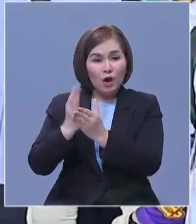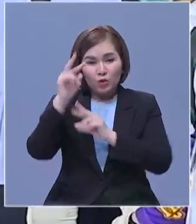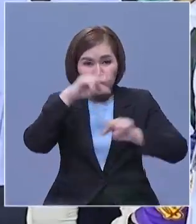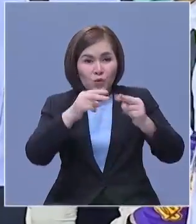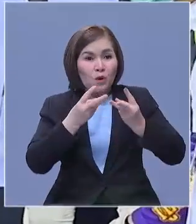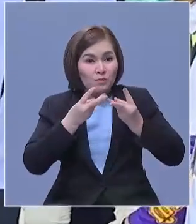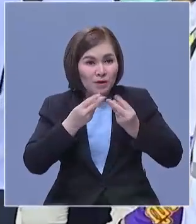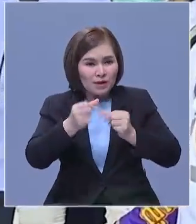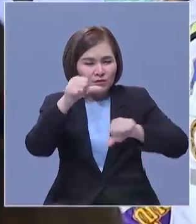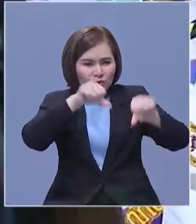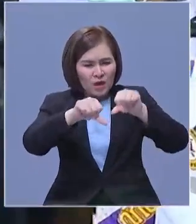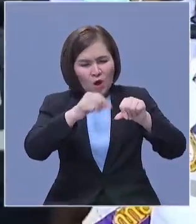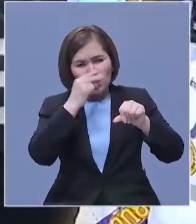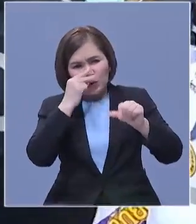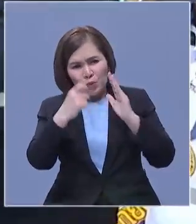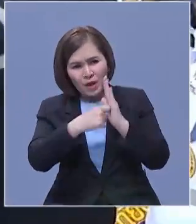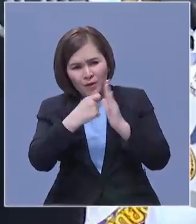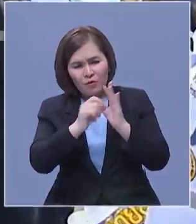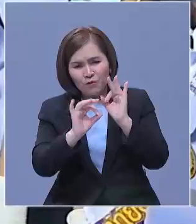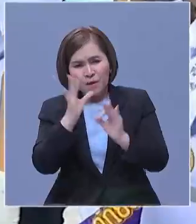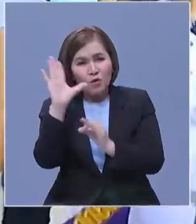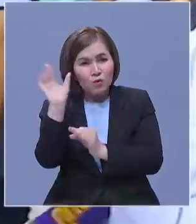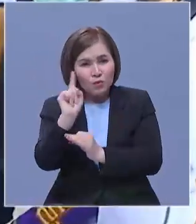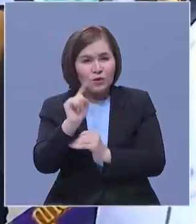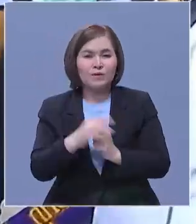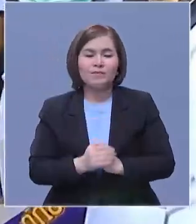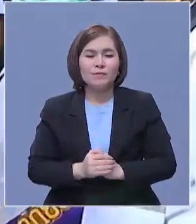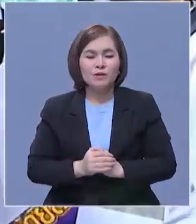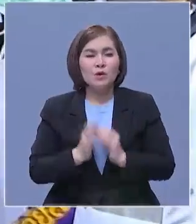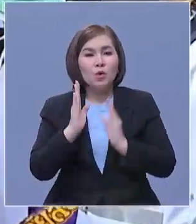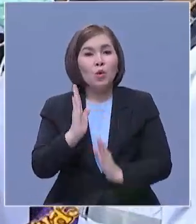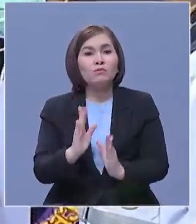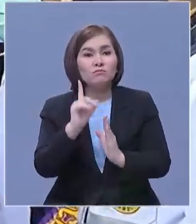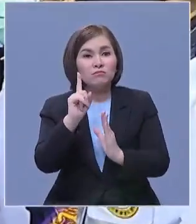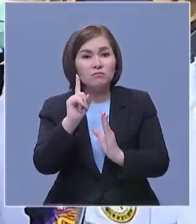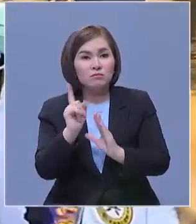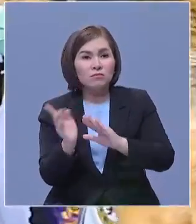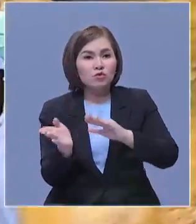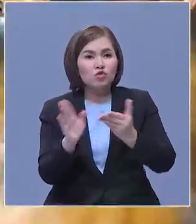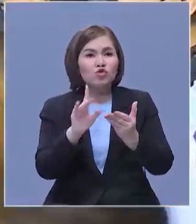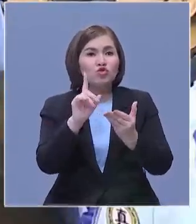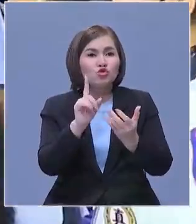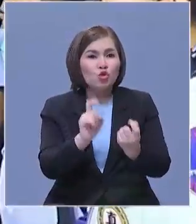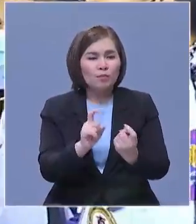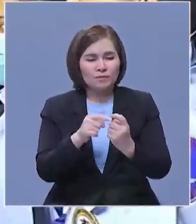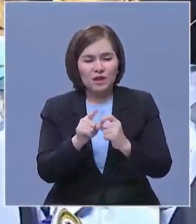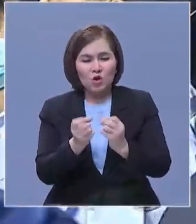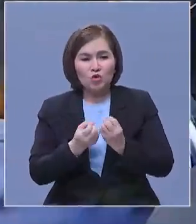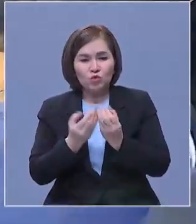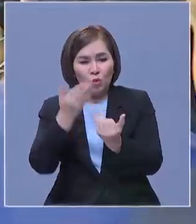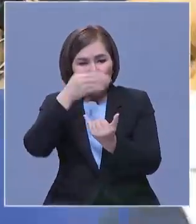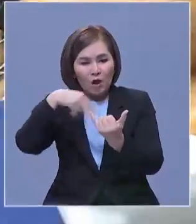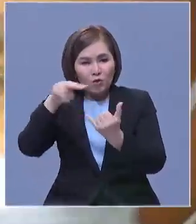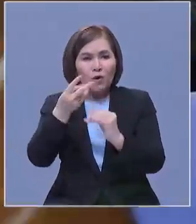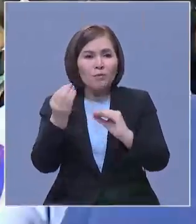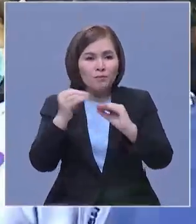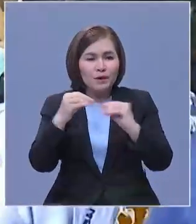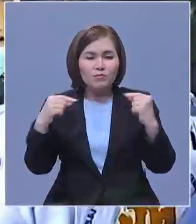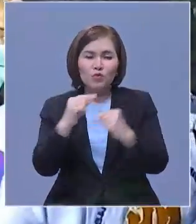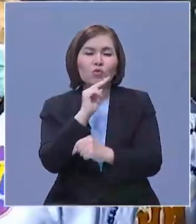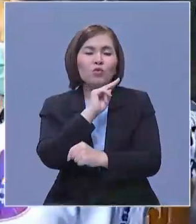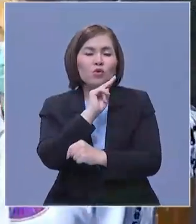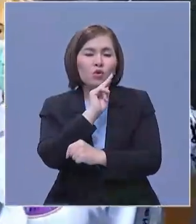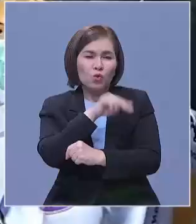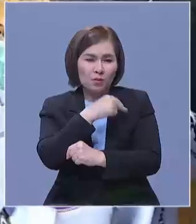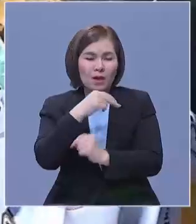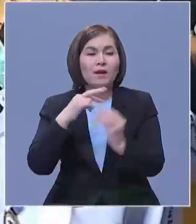อบเพื่อหาสาเหตุการเกิดไฟไหม้อีกครั้งหนึ่งส่วนร่างของคุณตาพินนะครับก็ส่งชันสูตรที่โรงพยาบาลราชบุรีก่อนมอบร่างให้ญ